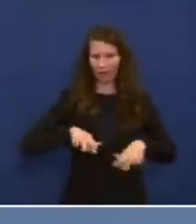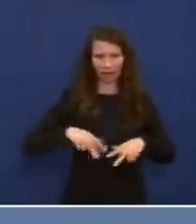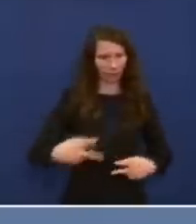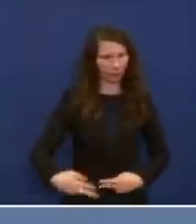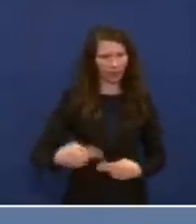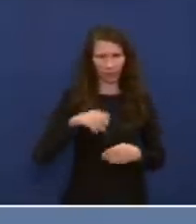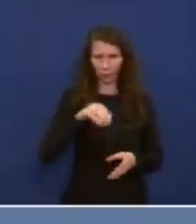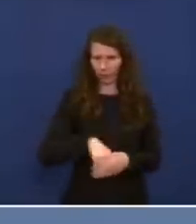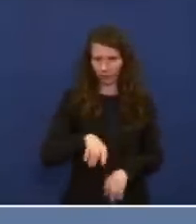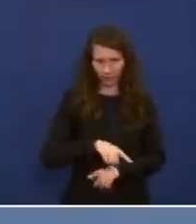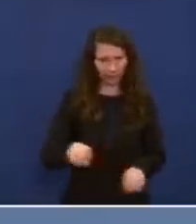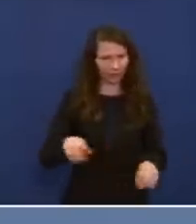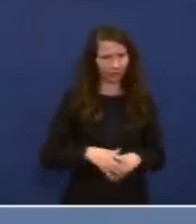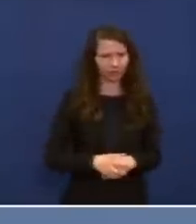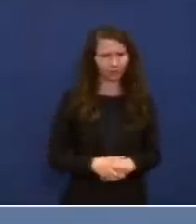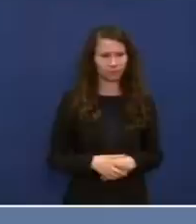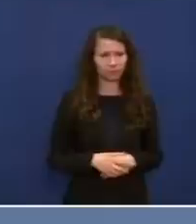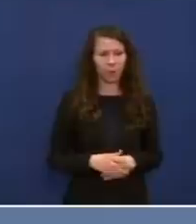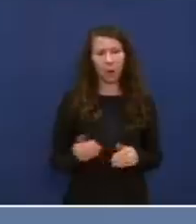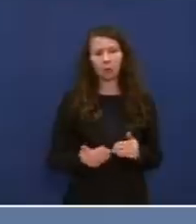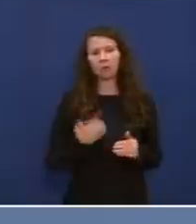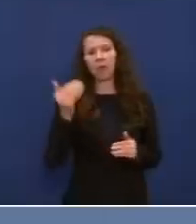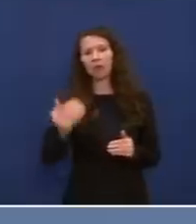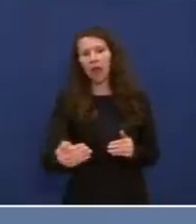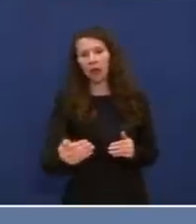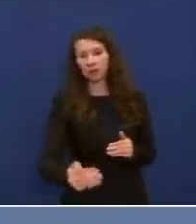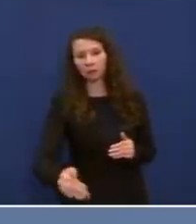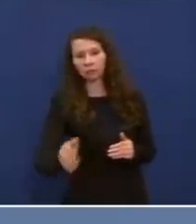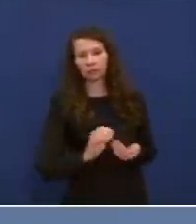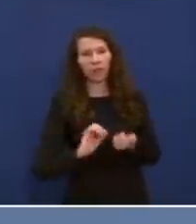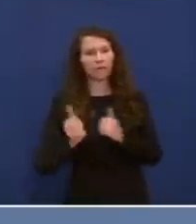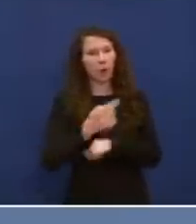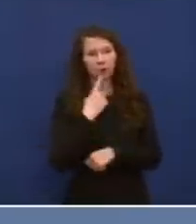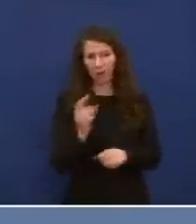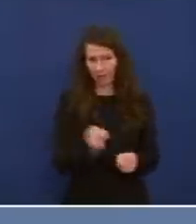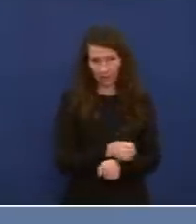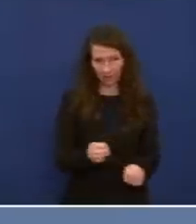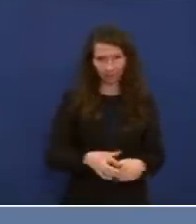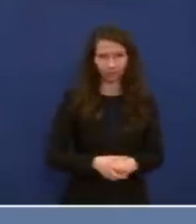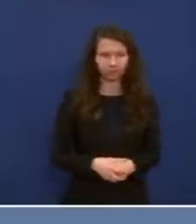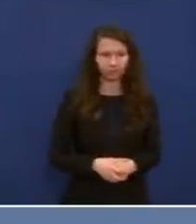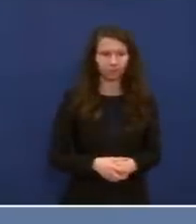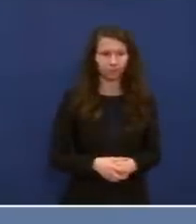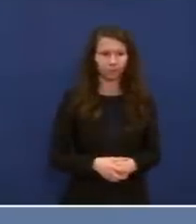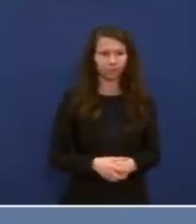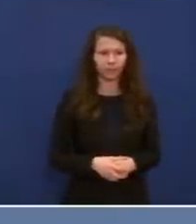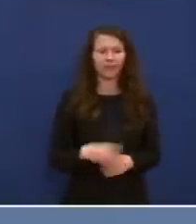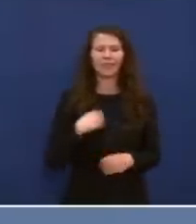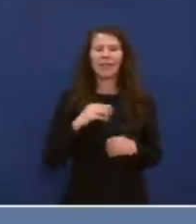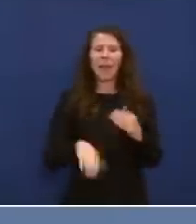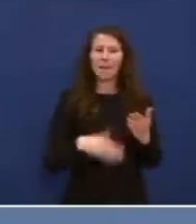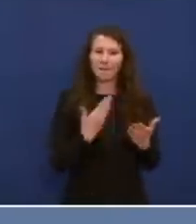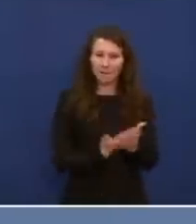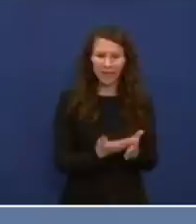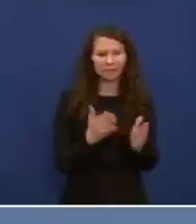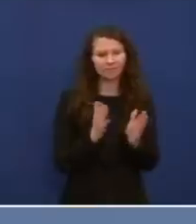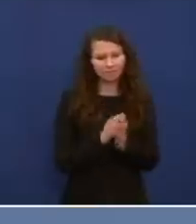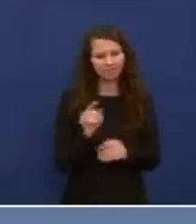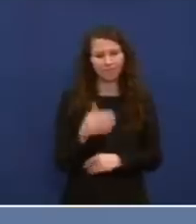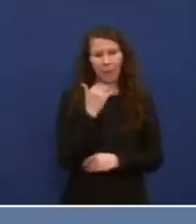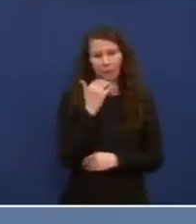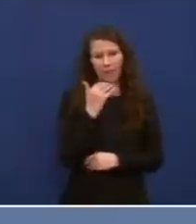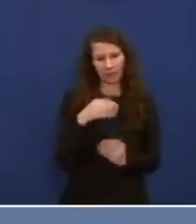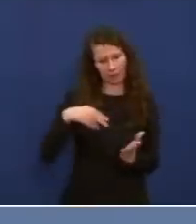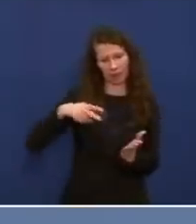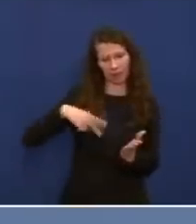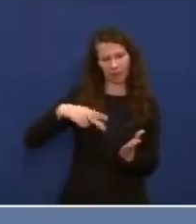Legislaturperiode und darüber hinaus kann ich selbstverständlich nicht sprechen. Ich rate sehr, diesen Bericht sich anzuschauen, denn er zeigt, dass